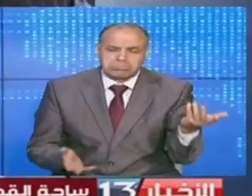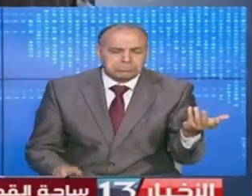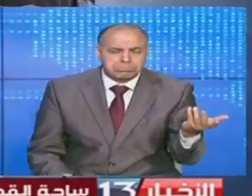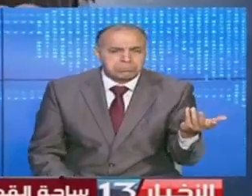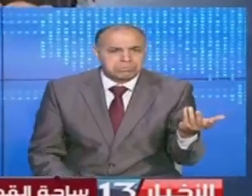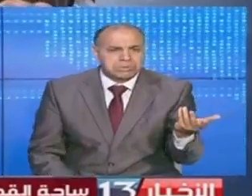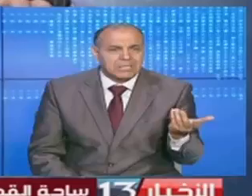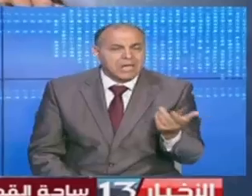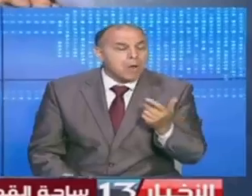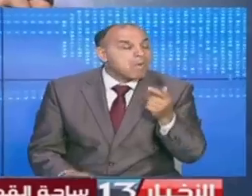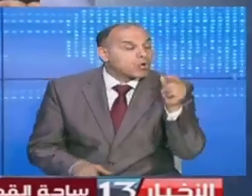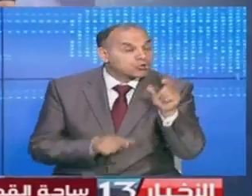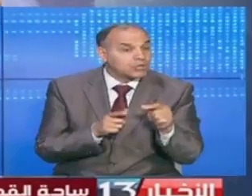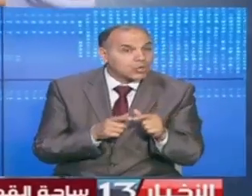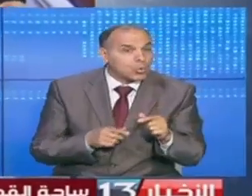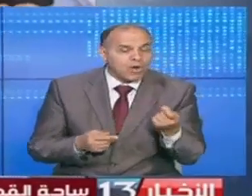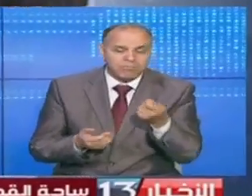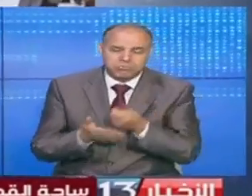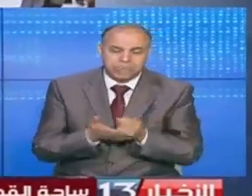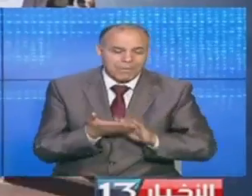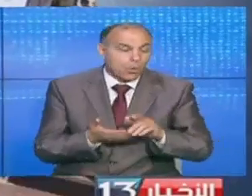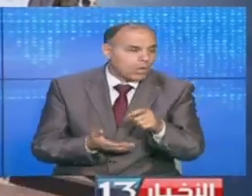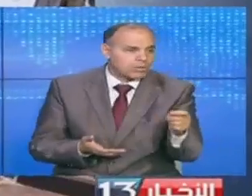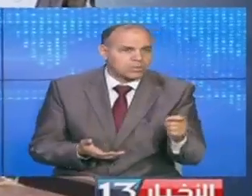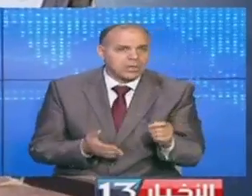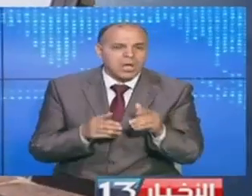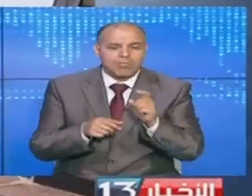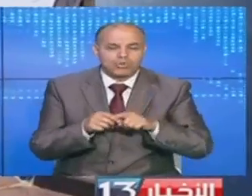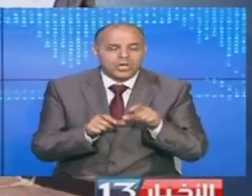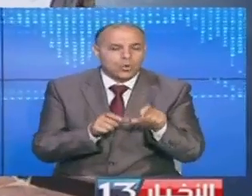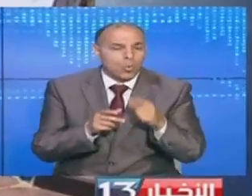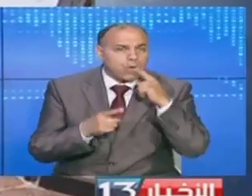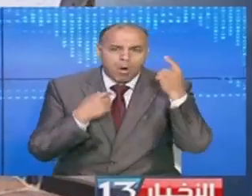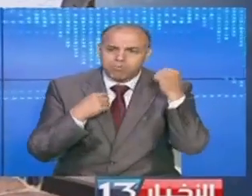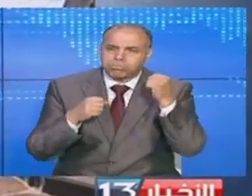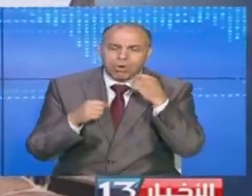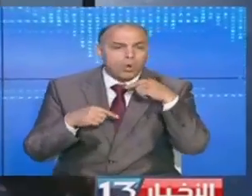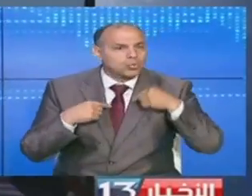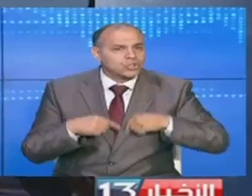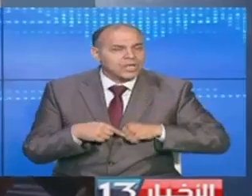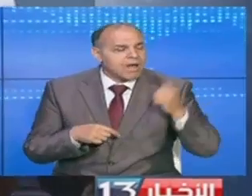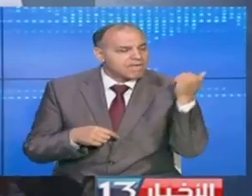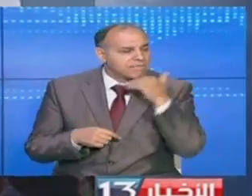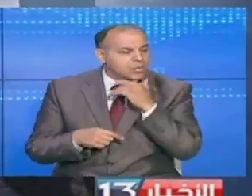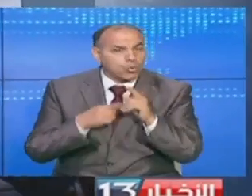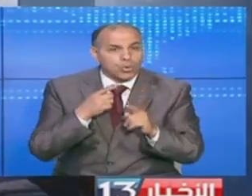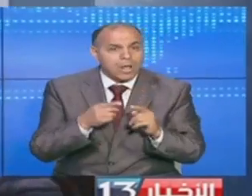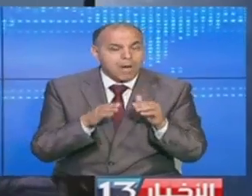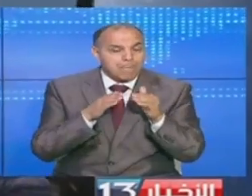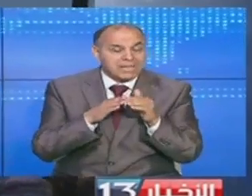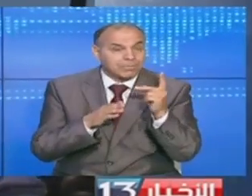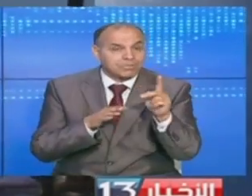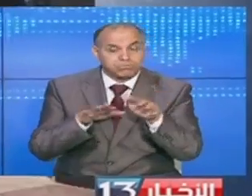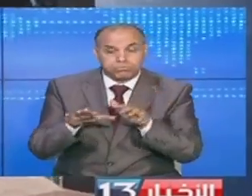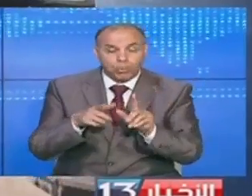على اساس عادل، المفروض راهي الناس اليوم الكل راهي خذات المنحه نتاعها. كما طالب المشاركون في الوقفه الاحتجاجيه الحكومه بالتسريع في النظر في مطالبهم